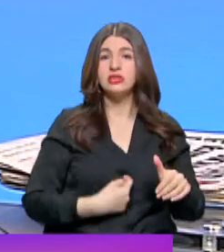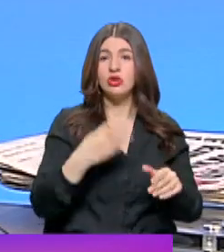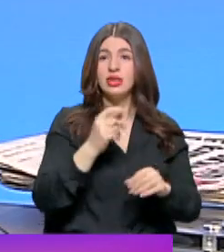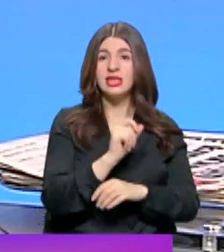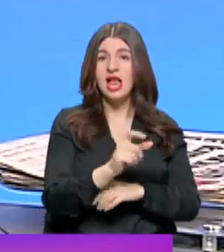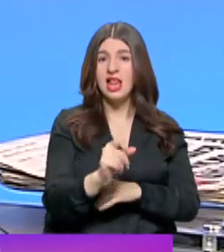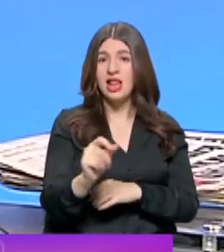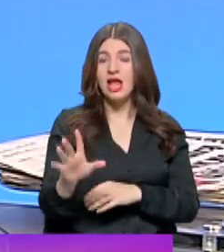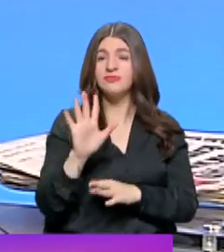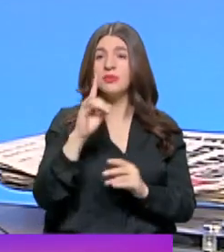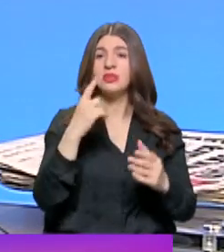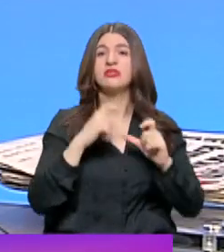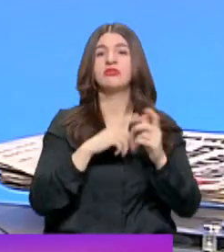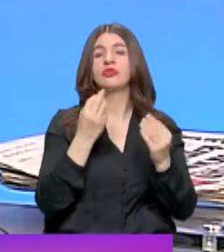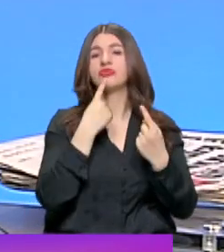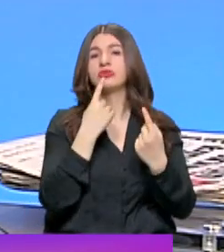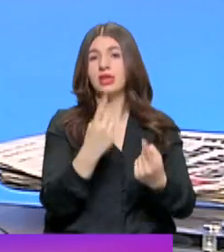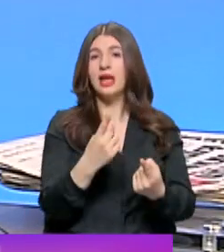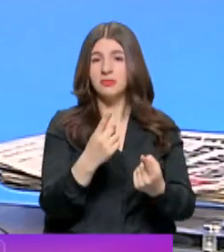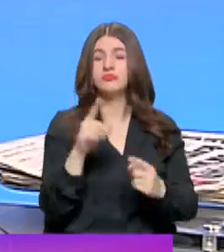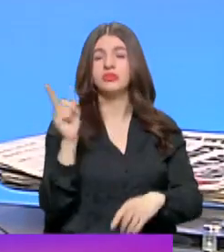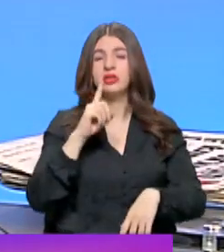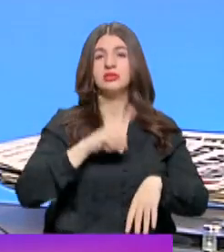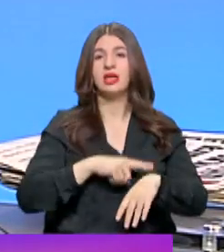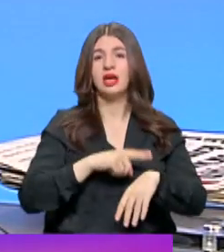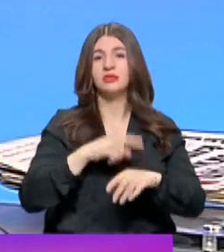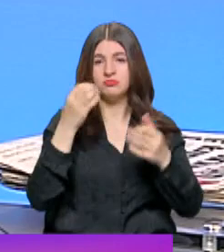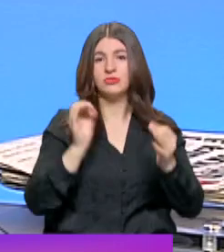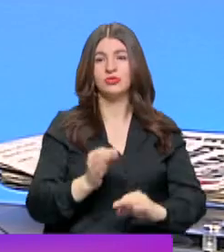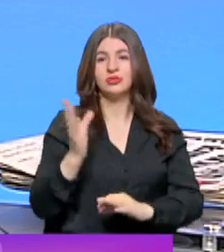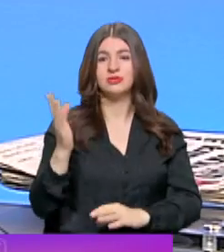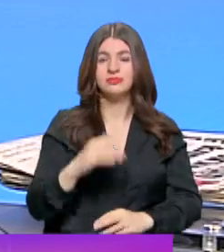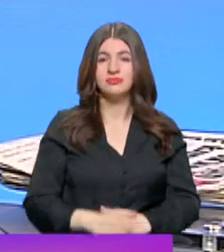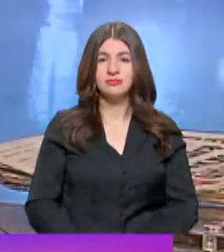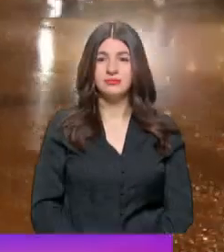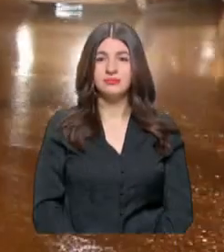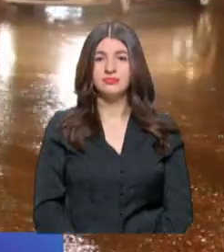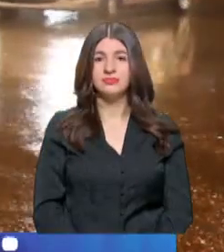hisseden illerimiz bir geçmiş olsun diyelim çalarsak başlasın